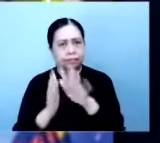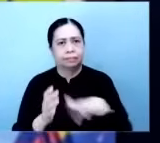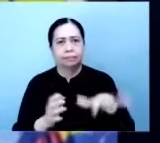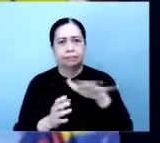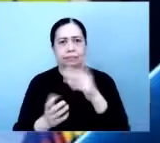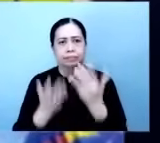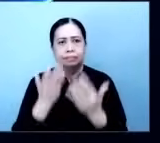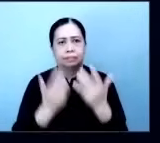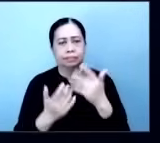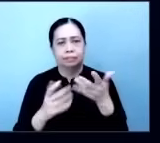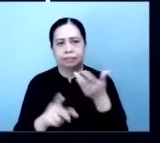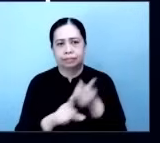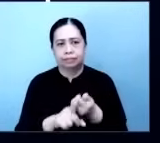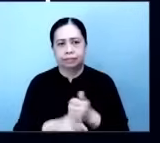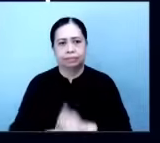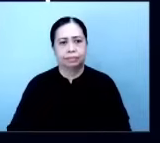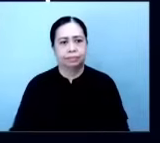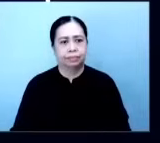nasunugan.